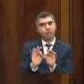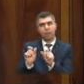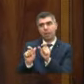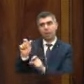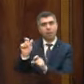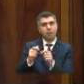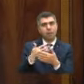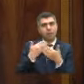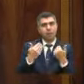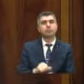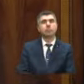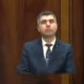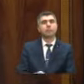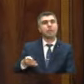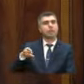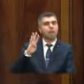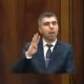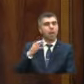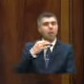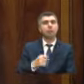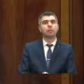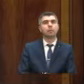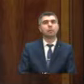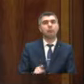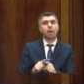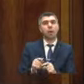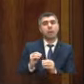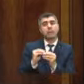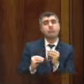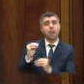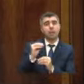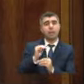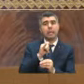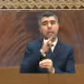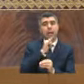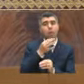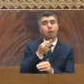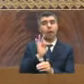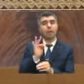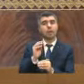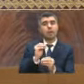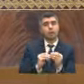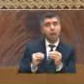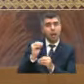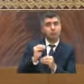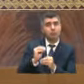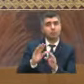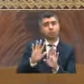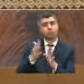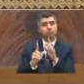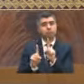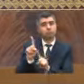للمغاربة. سمعت بأننا أحسن من فرنسا ومن إيطاليا ودول أوروبية اللي عندها نسبة نمو